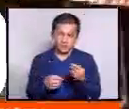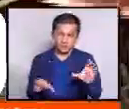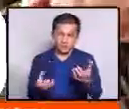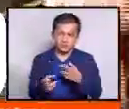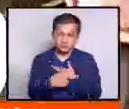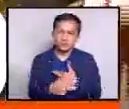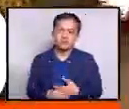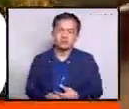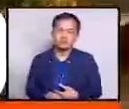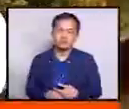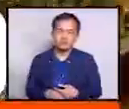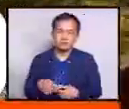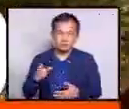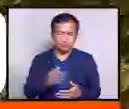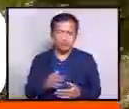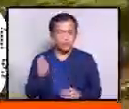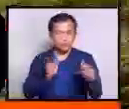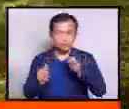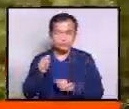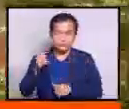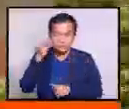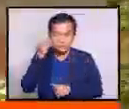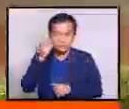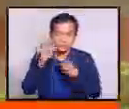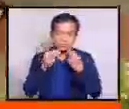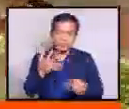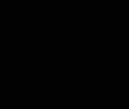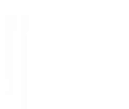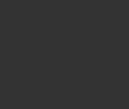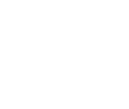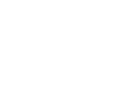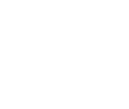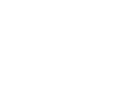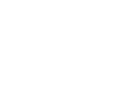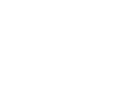classroom. Umaaksyon, Jen Calimon, News 5.